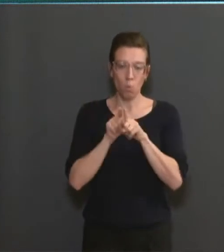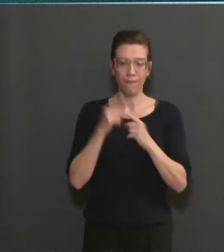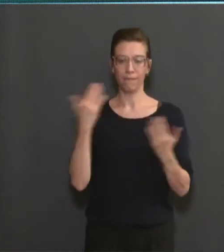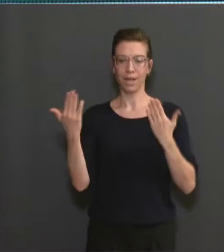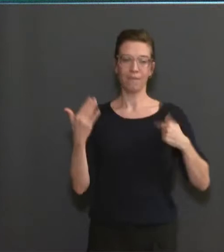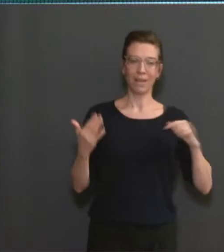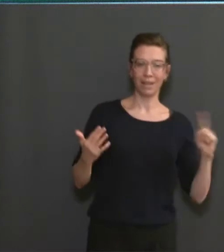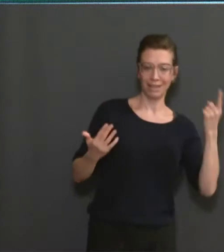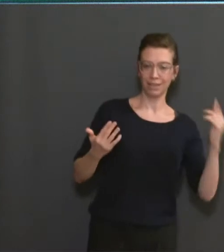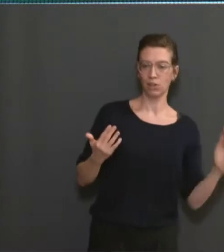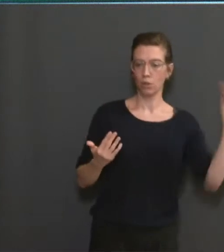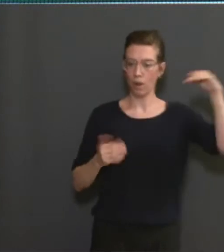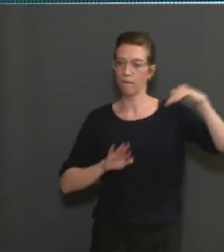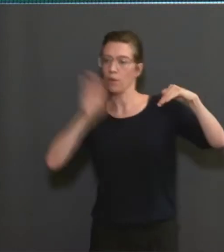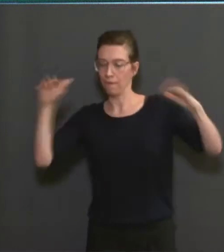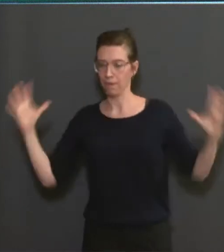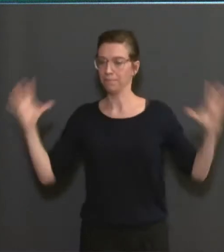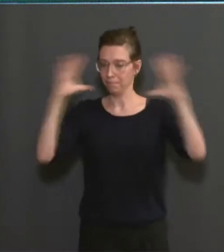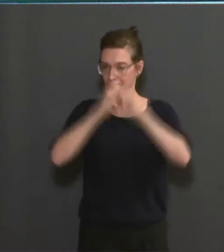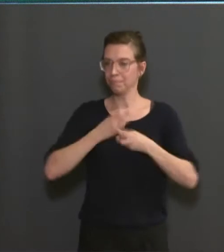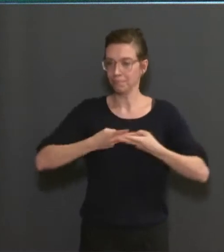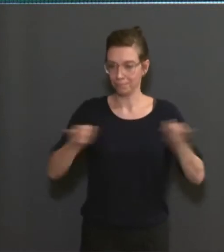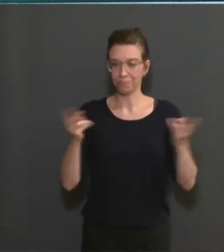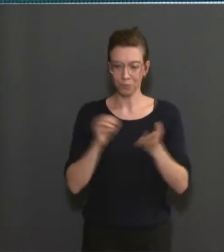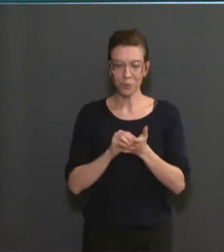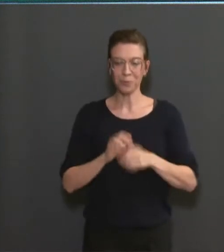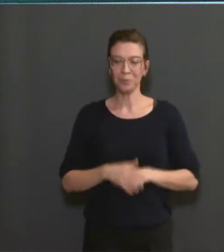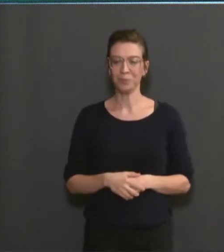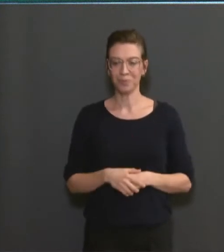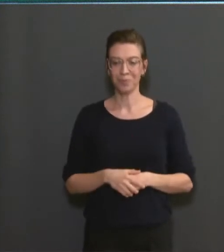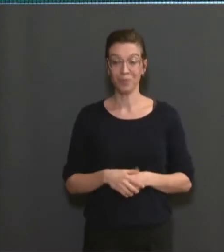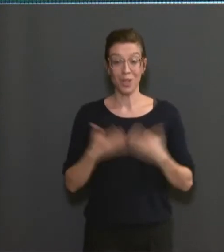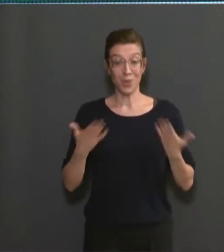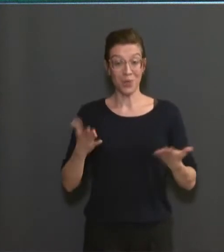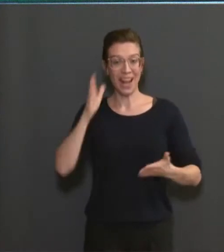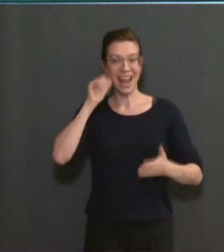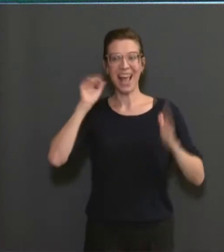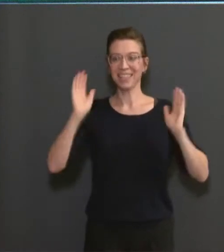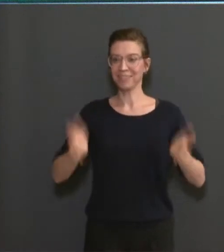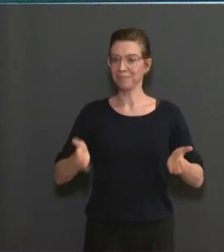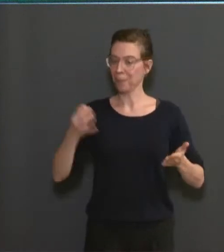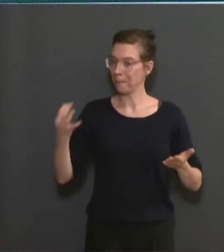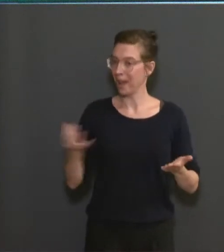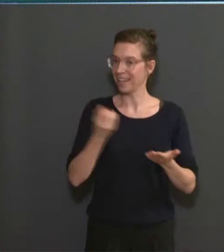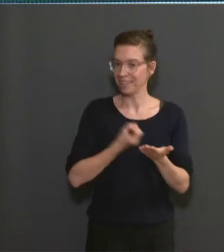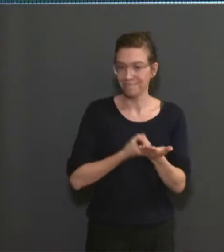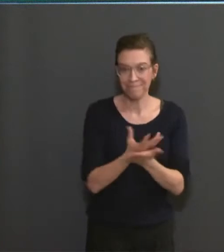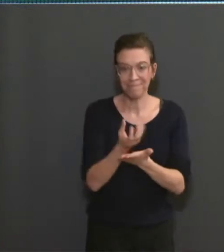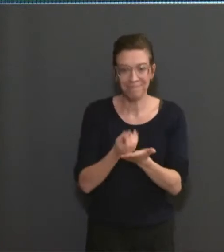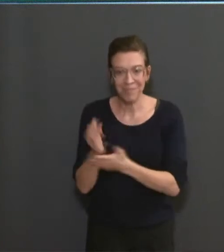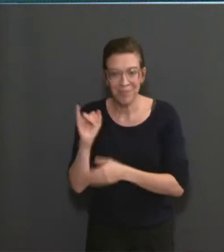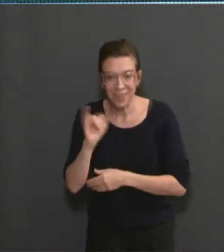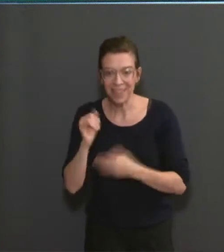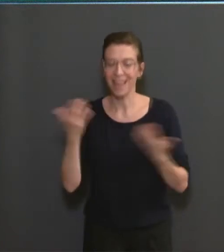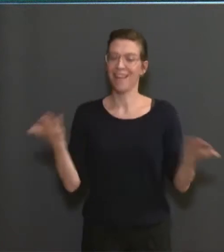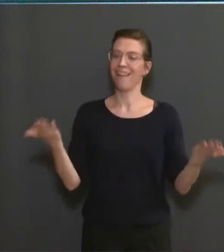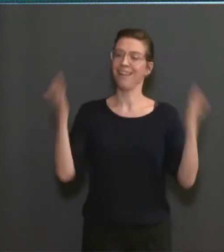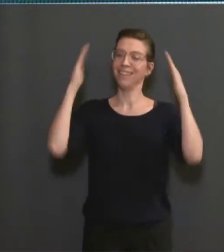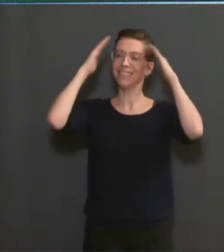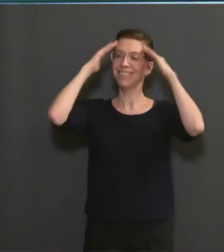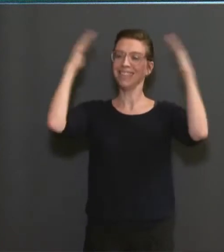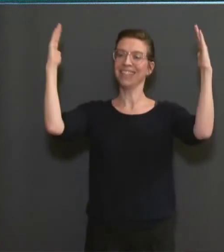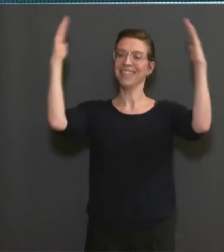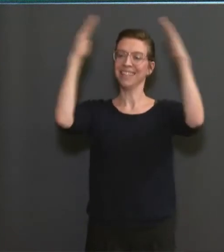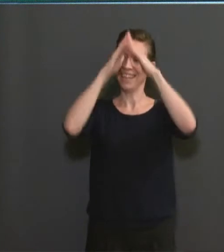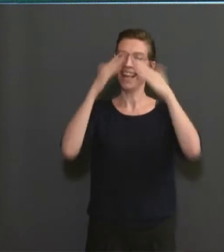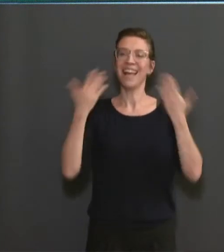En tenslotte nog een belangrijke boodschap betreft Sinterklaas. We kunnen alle kinderen geruststellen.